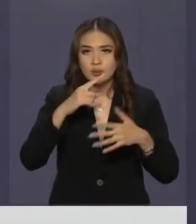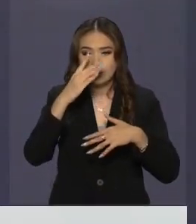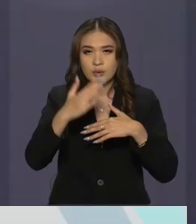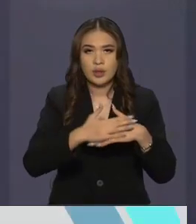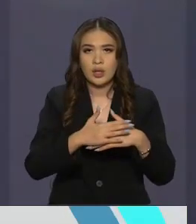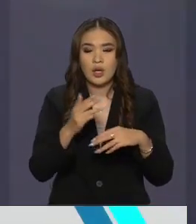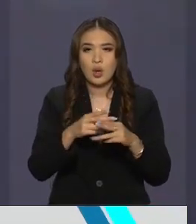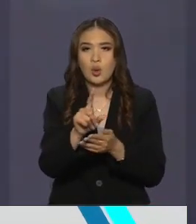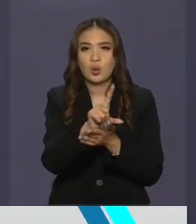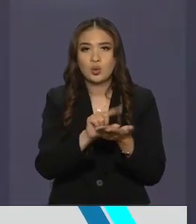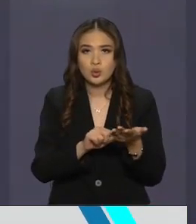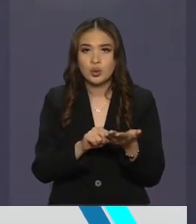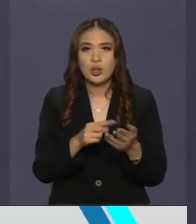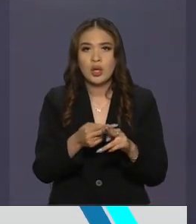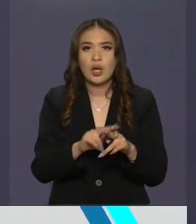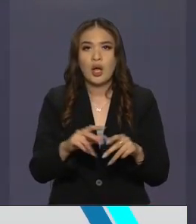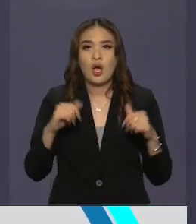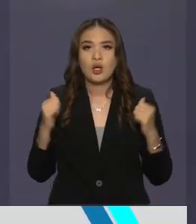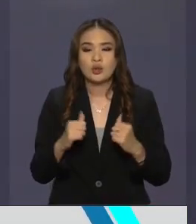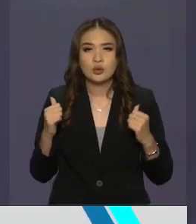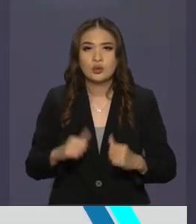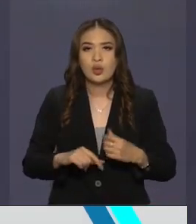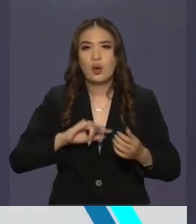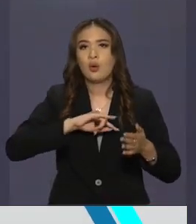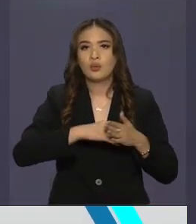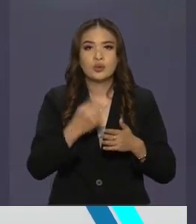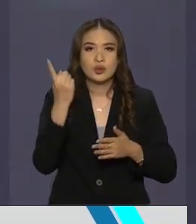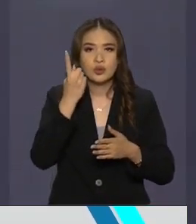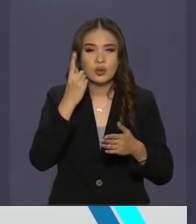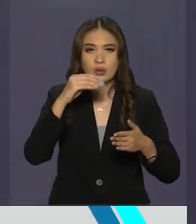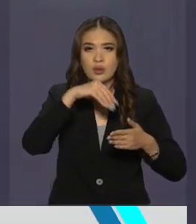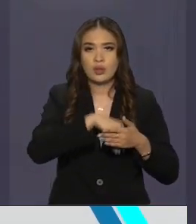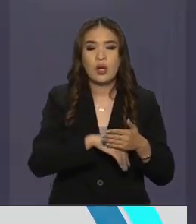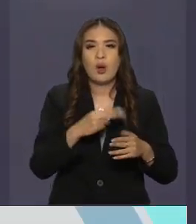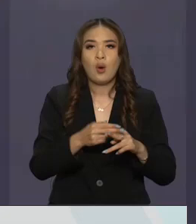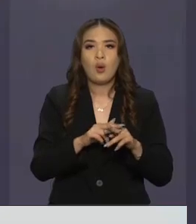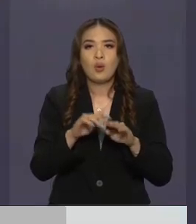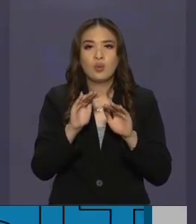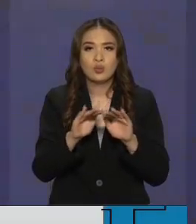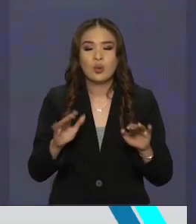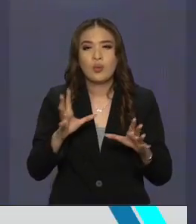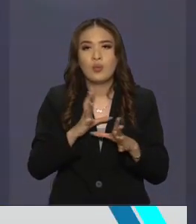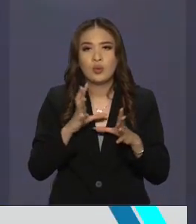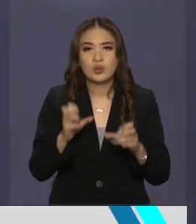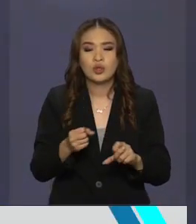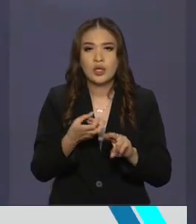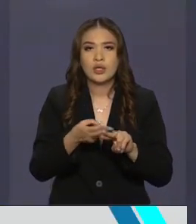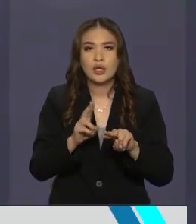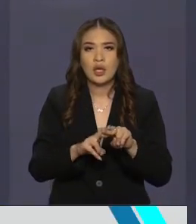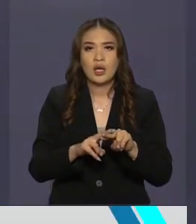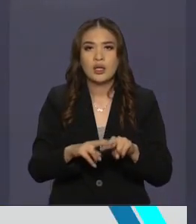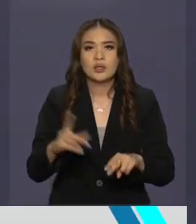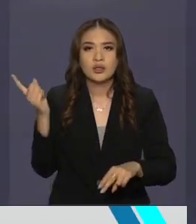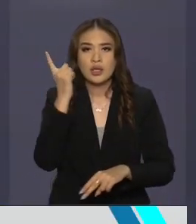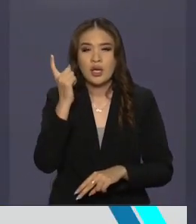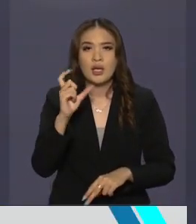креативті көшіру тәсілі деп костюмінің кеудесін ойып, смартфонды соған салып өткен. Оқушыны айтуға болатын шығар. Осындай тәсілмен ол